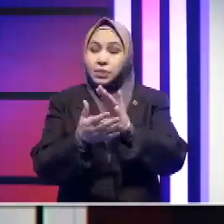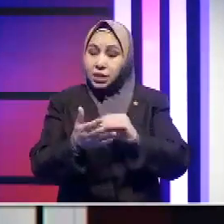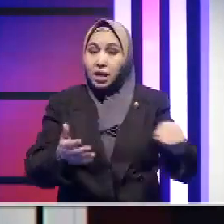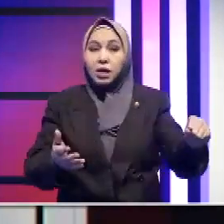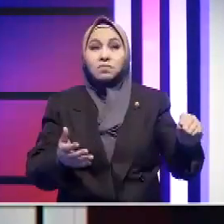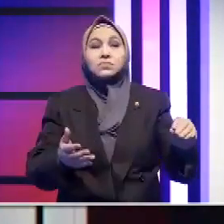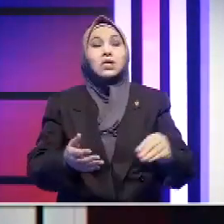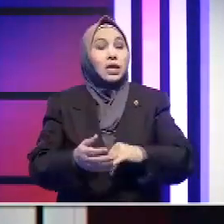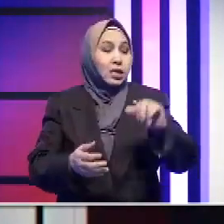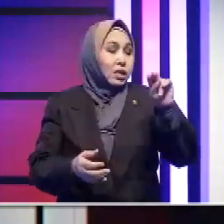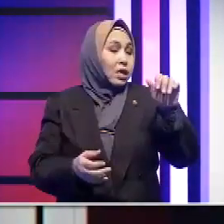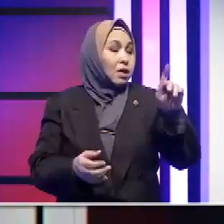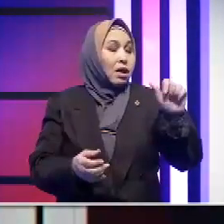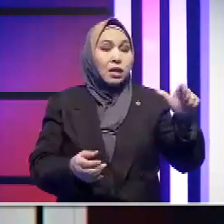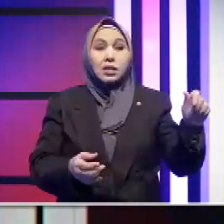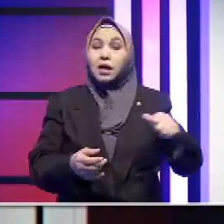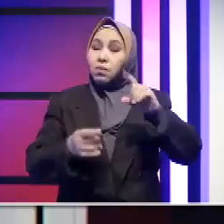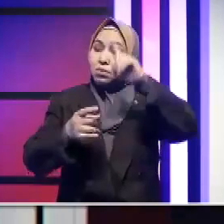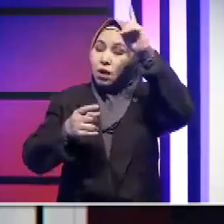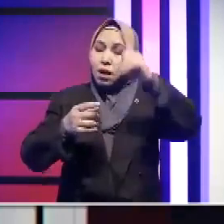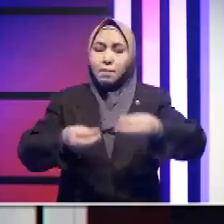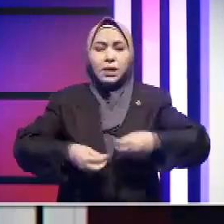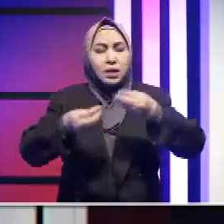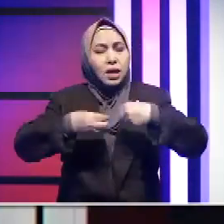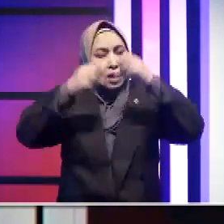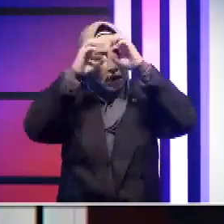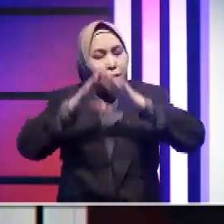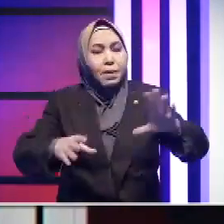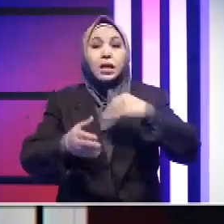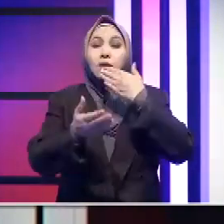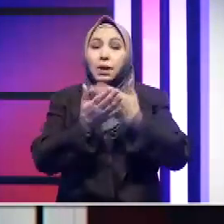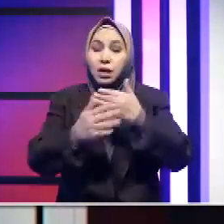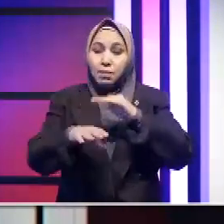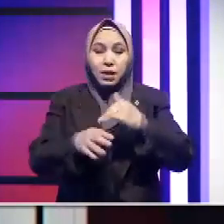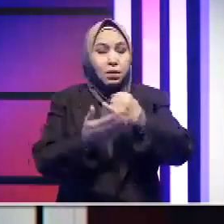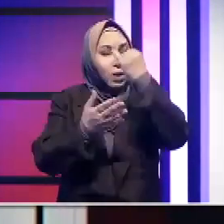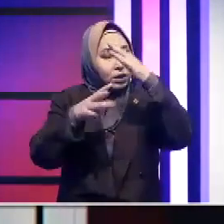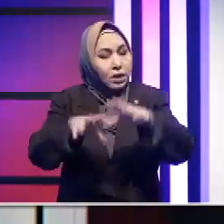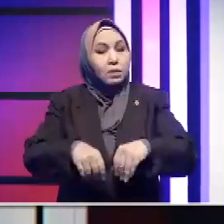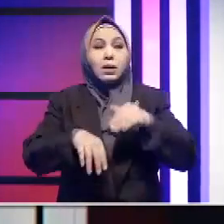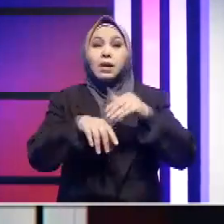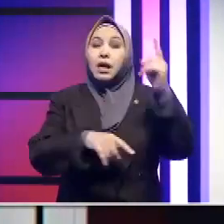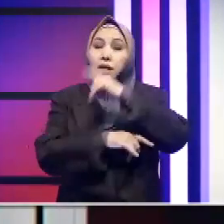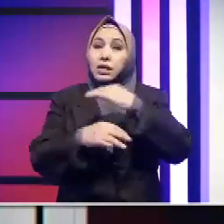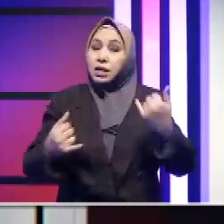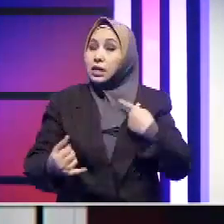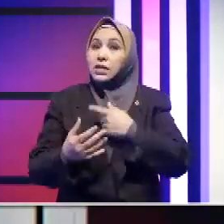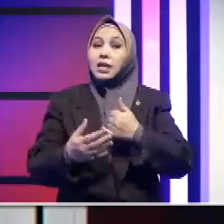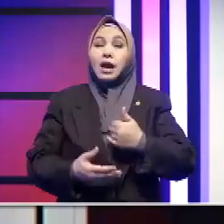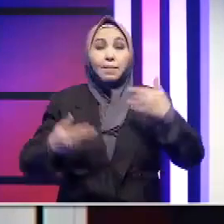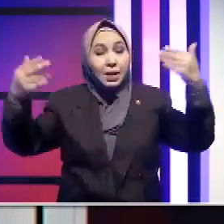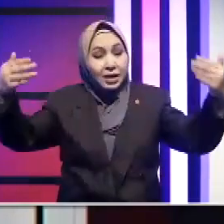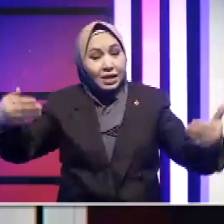innaka Antal alimul Hakim robbi zidni Ilma kita ingin berkenalan